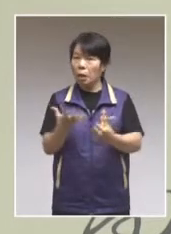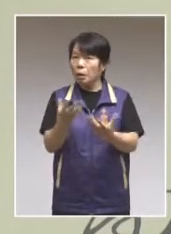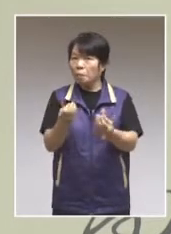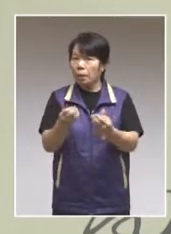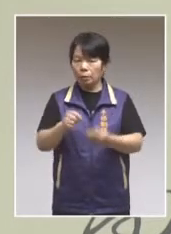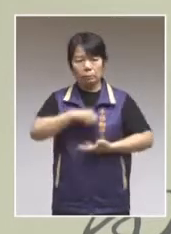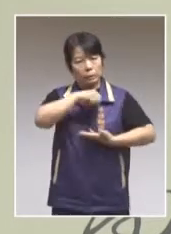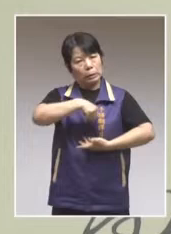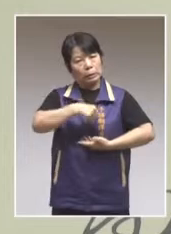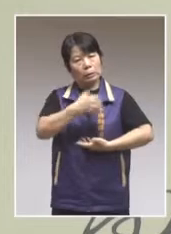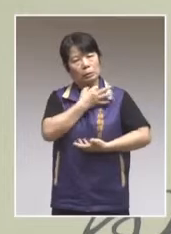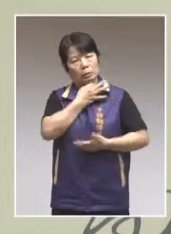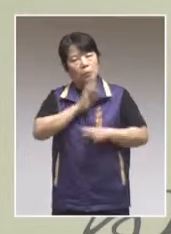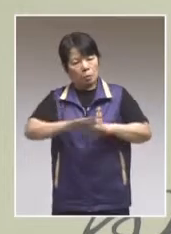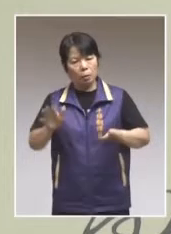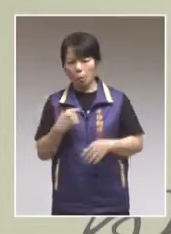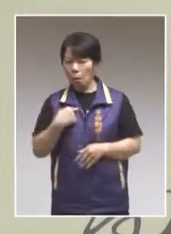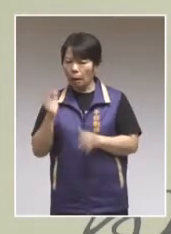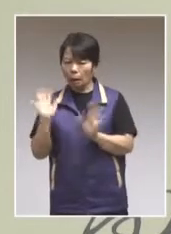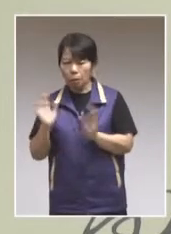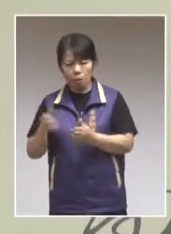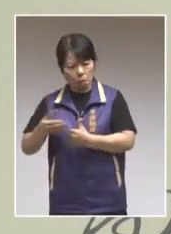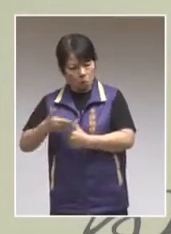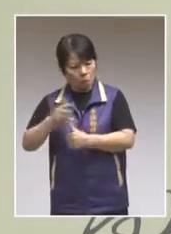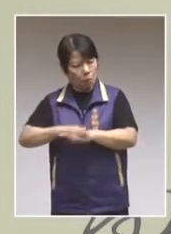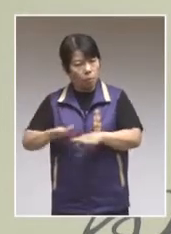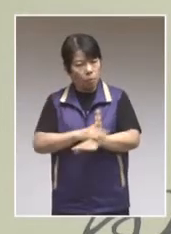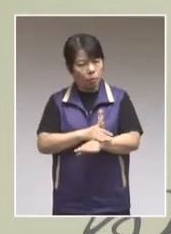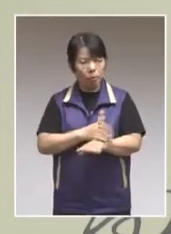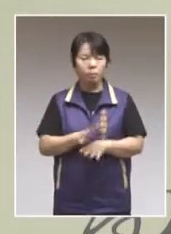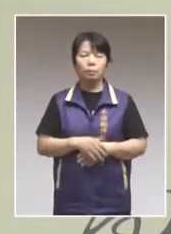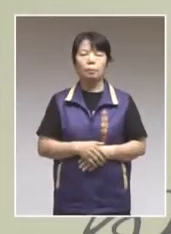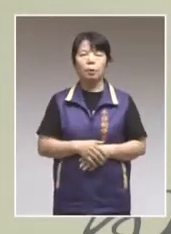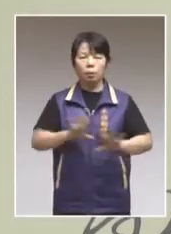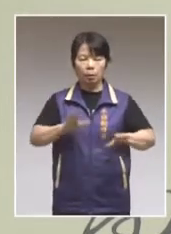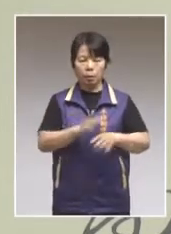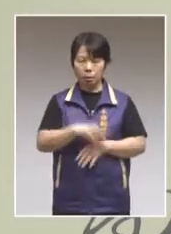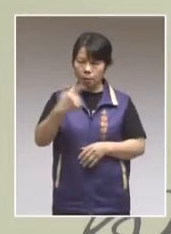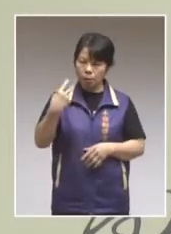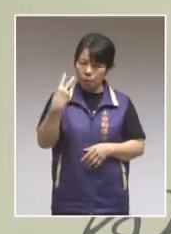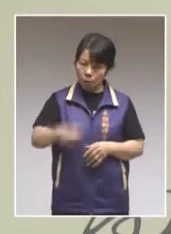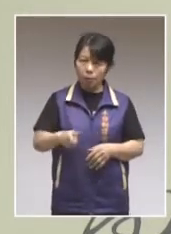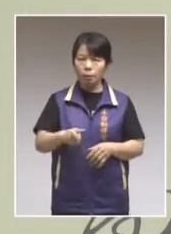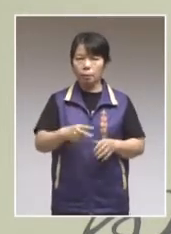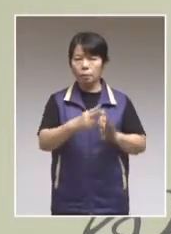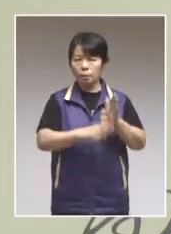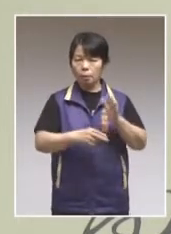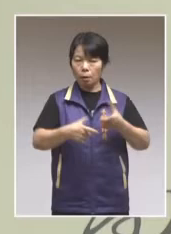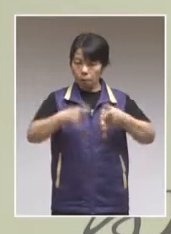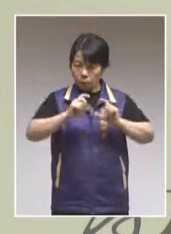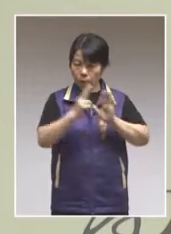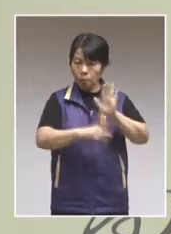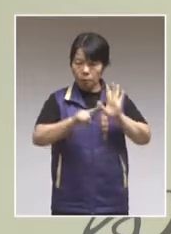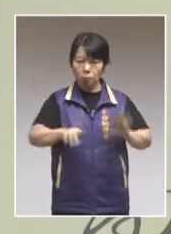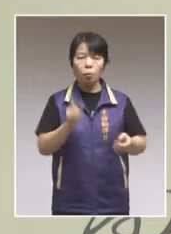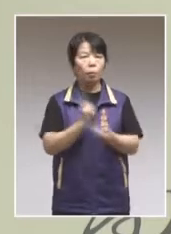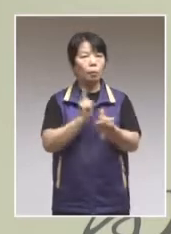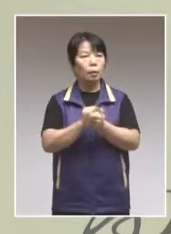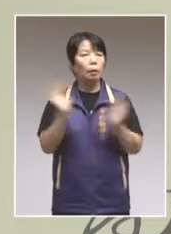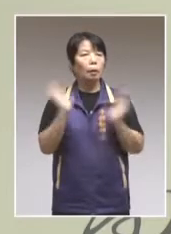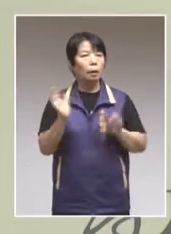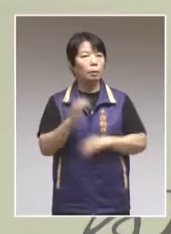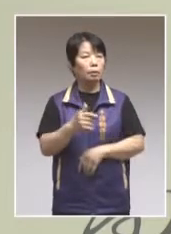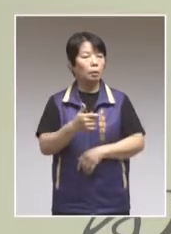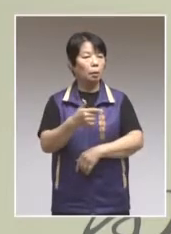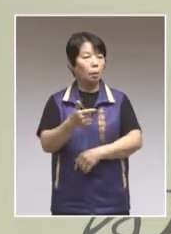会不会这个孩子会变成严重的，那所以我们有必要再回头来看一下说，我们儿童这个 COVID-19 患